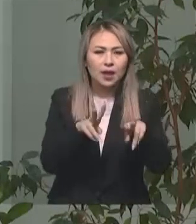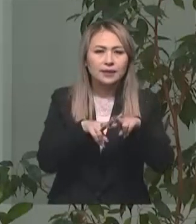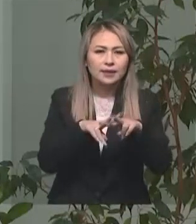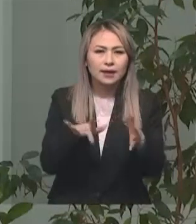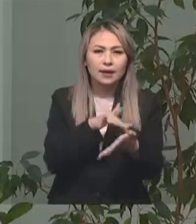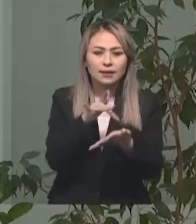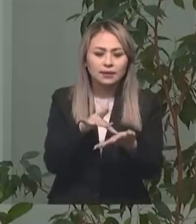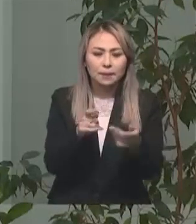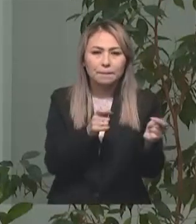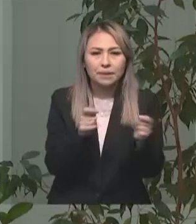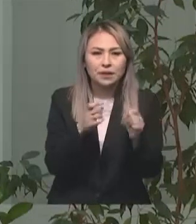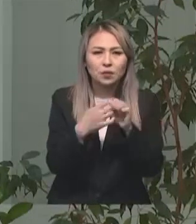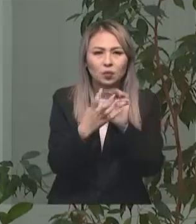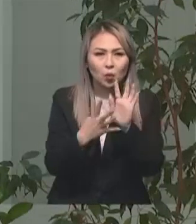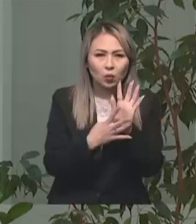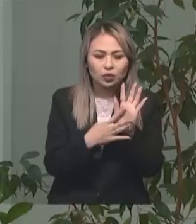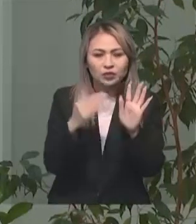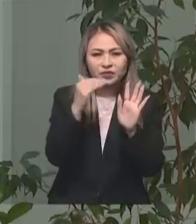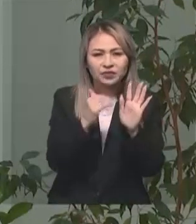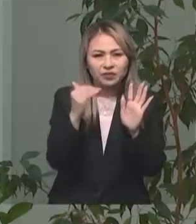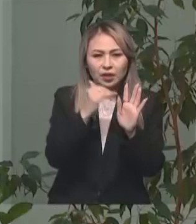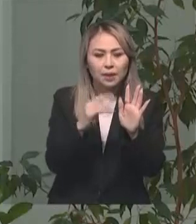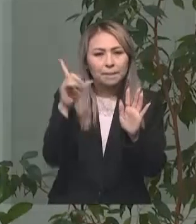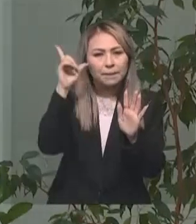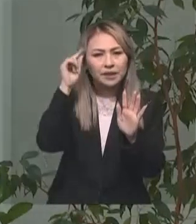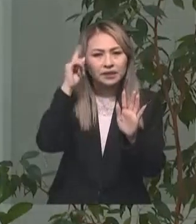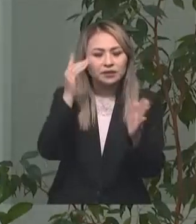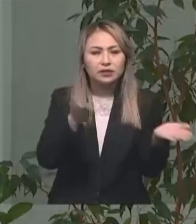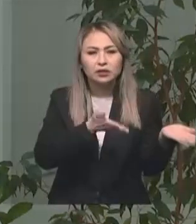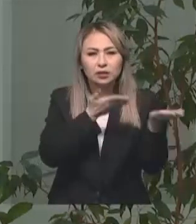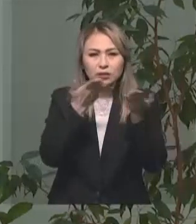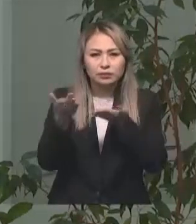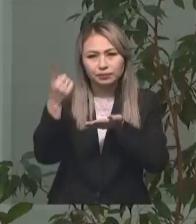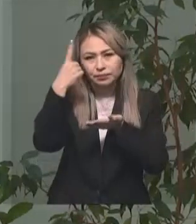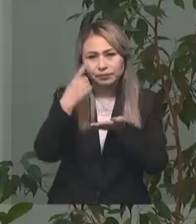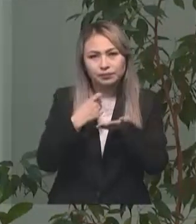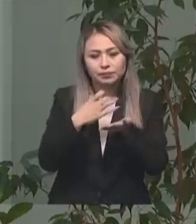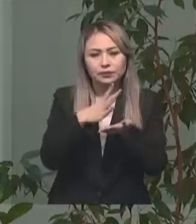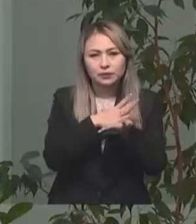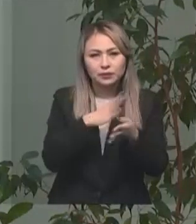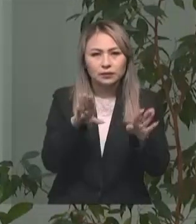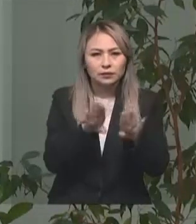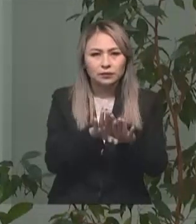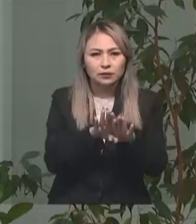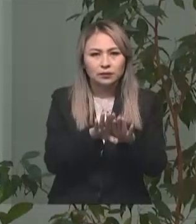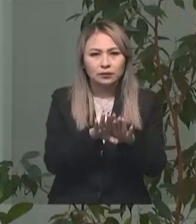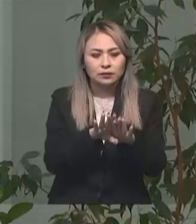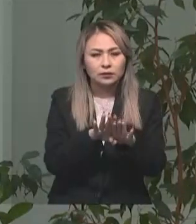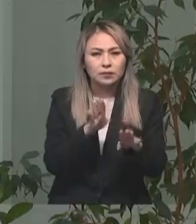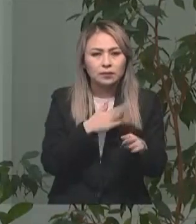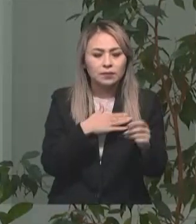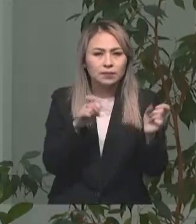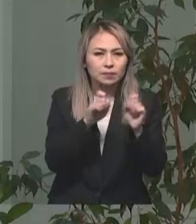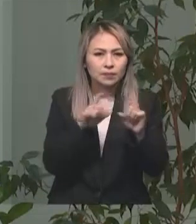білім басқармасына 19-шы ақпан күні, дүйсенбі күні шақырылып бізге ескертілді. Именно маған ескертілді. Менің